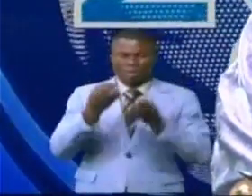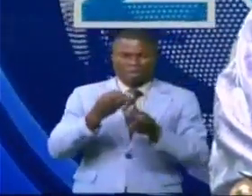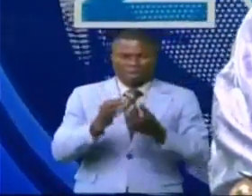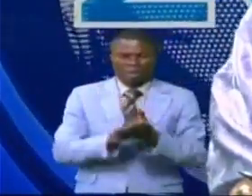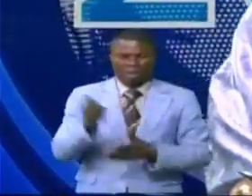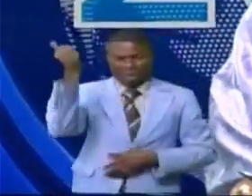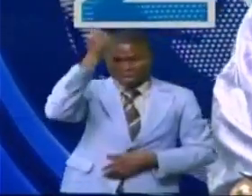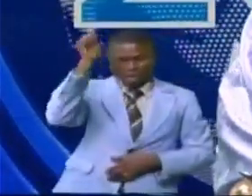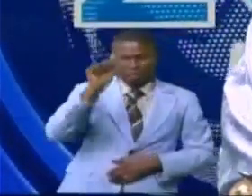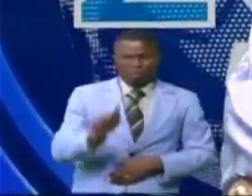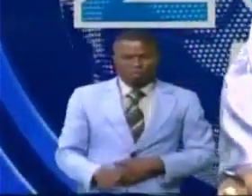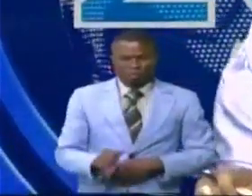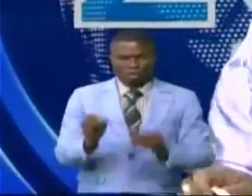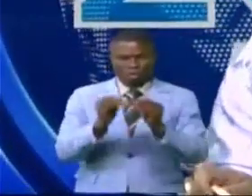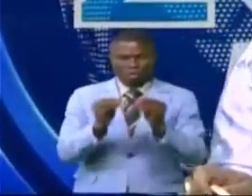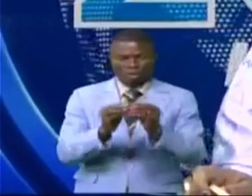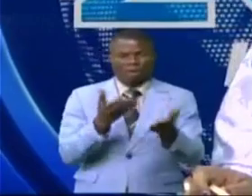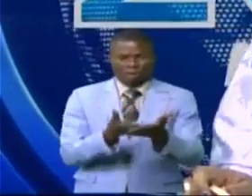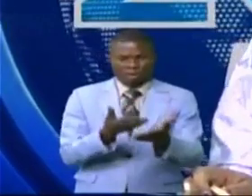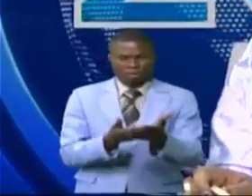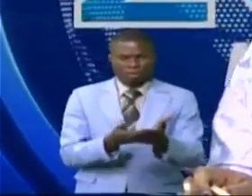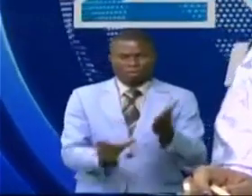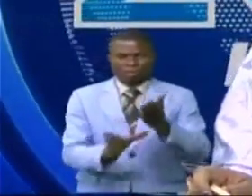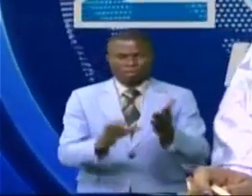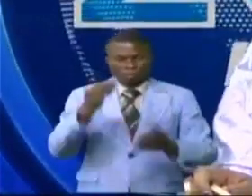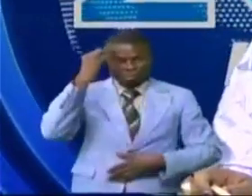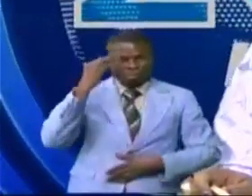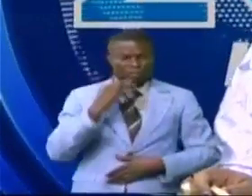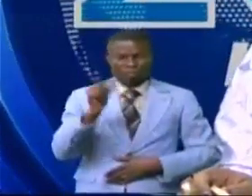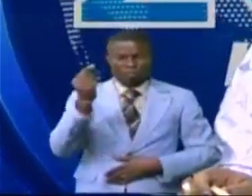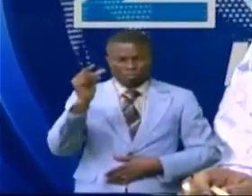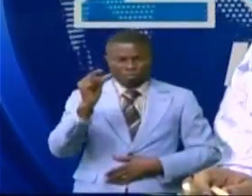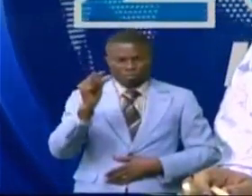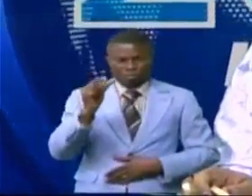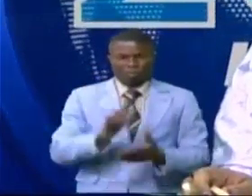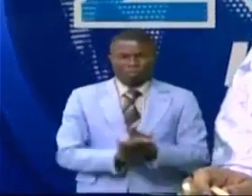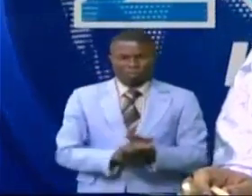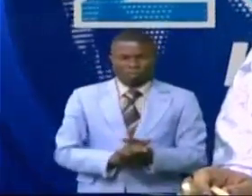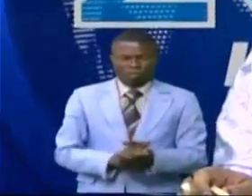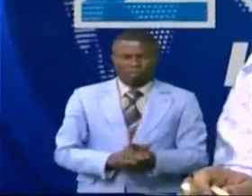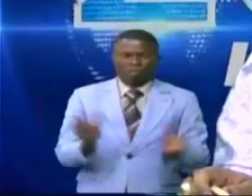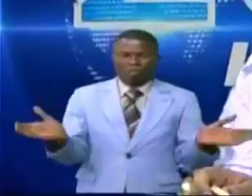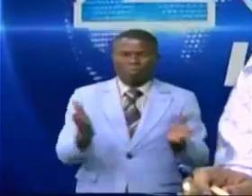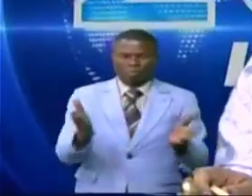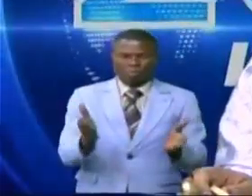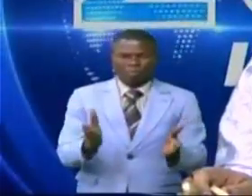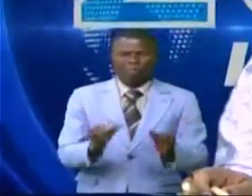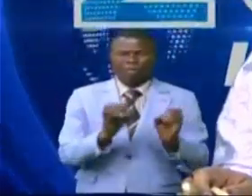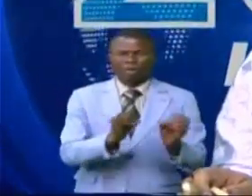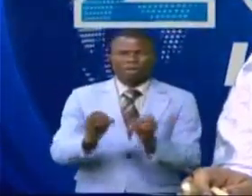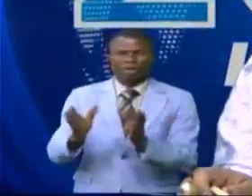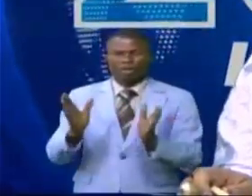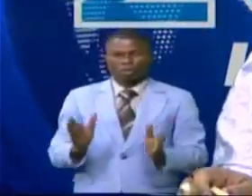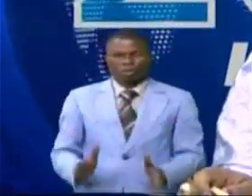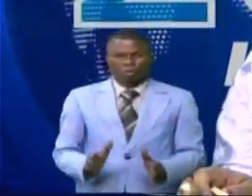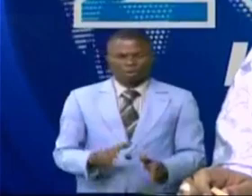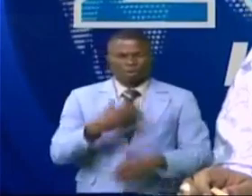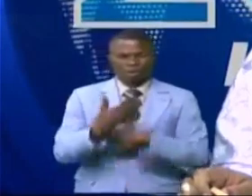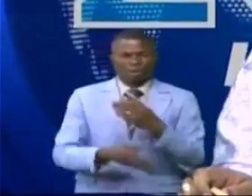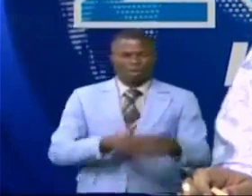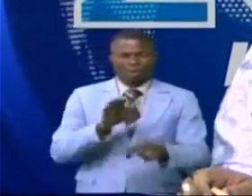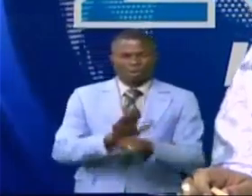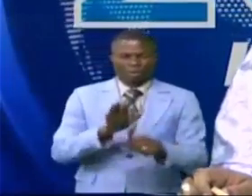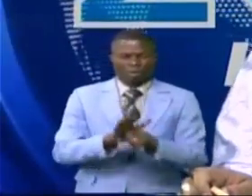Afrique du Sud où s'est tenu ses assises. Le vice-ministre des mines Godard Motemona a encouragé les organisateurs à multiplier ces